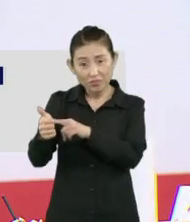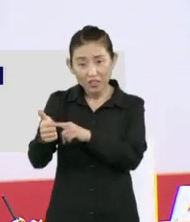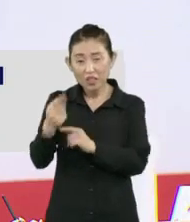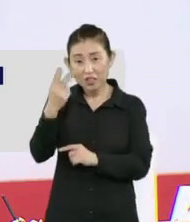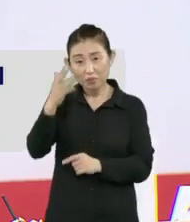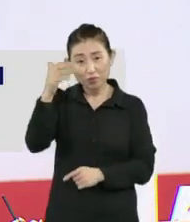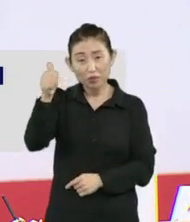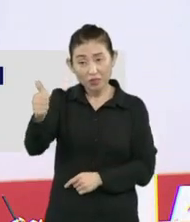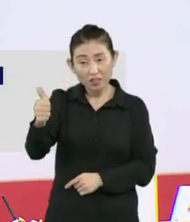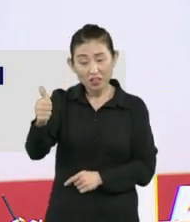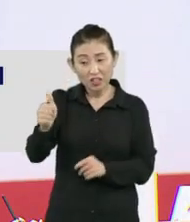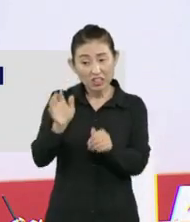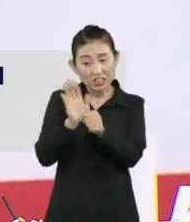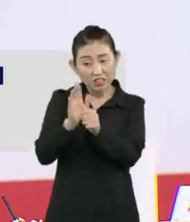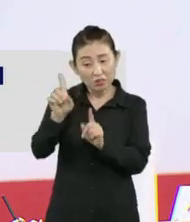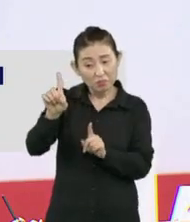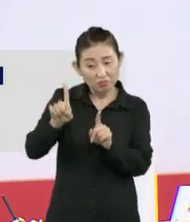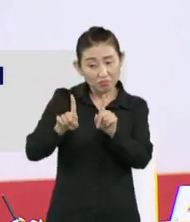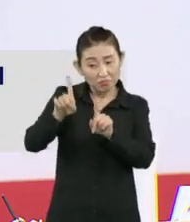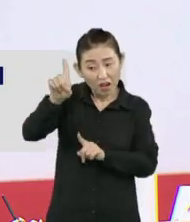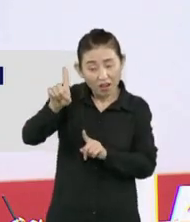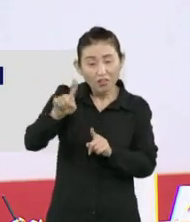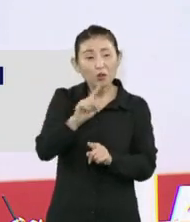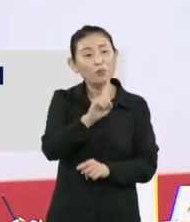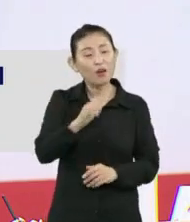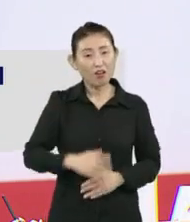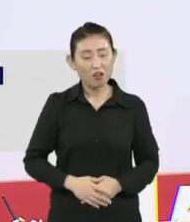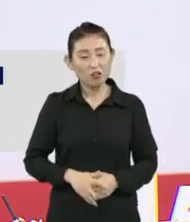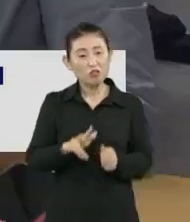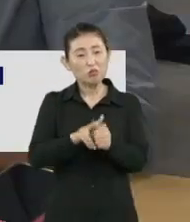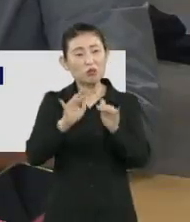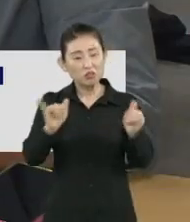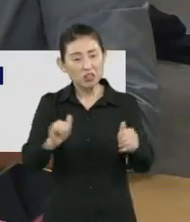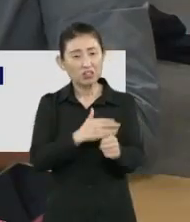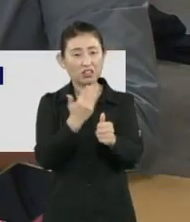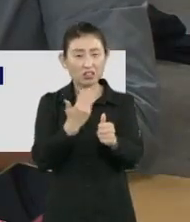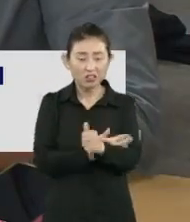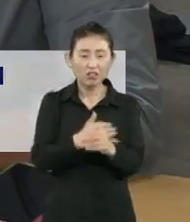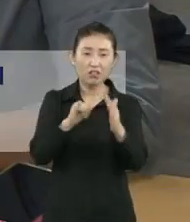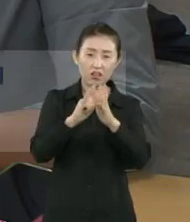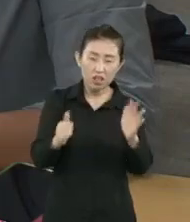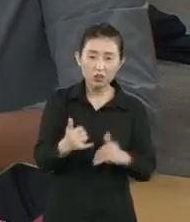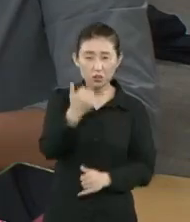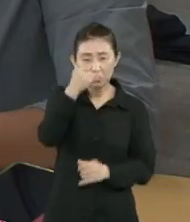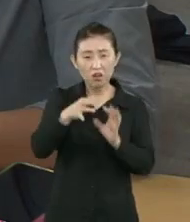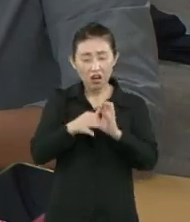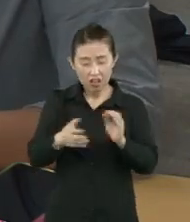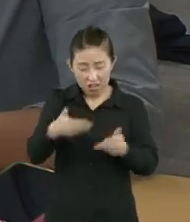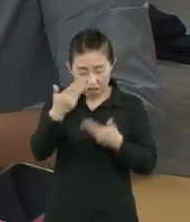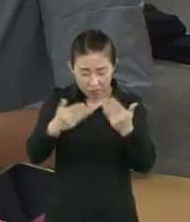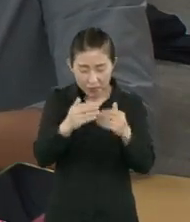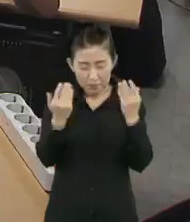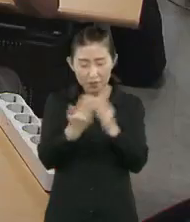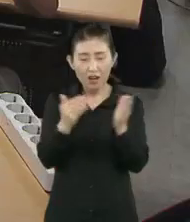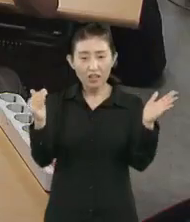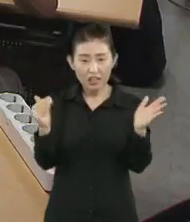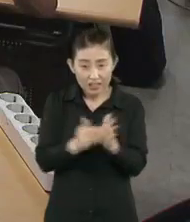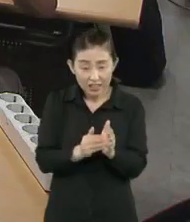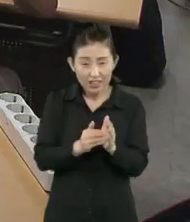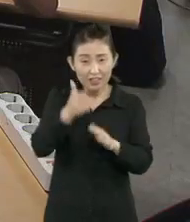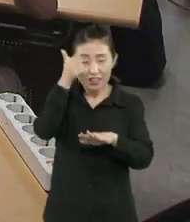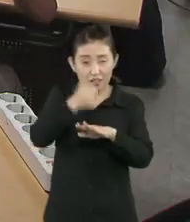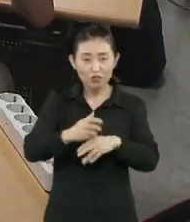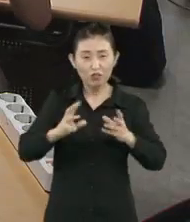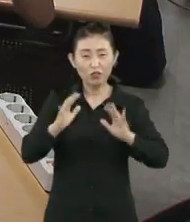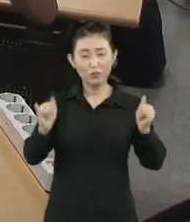검찰총장과 의 디즈 1 격차에 대해 선 후보들의 자질과 능력 가족 도덕성 검증이 모두 끝나야 최종적으로